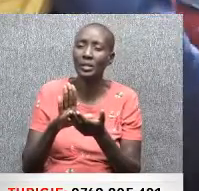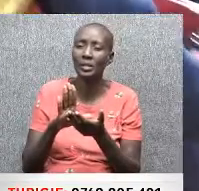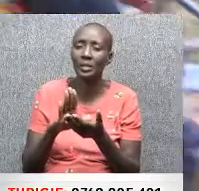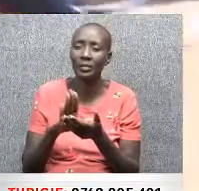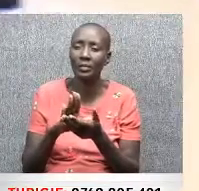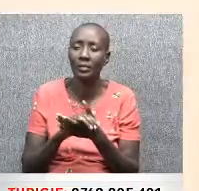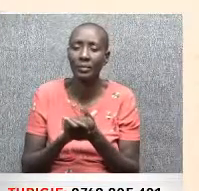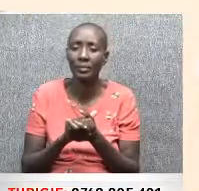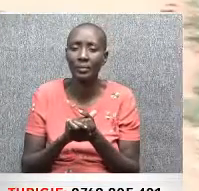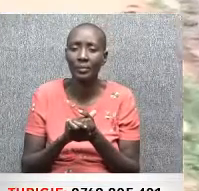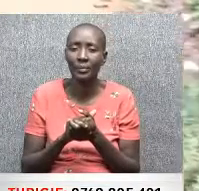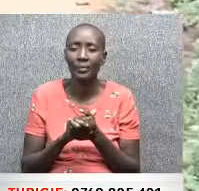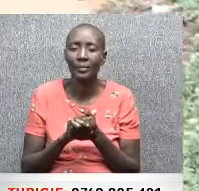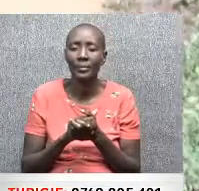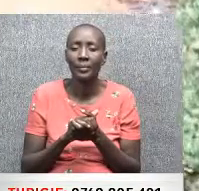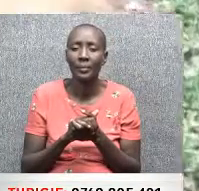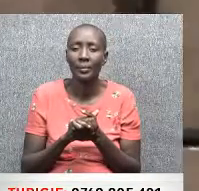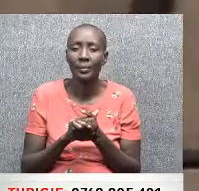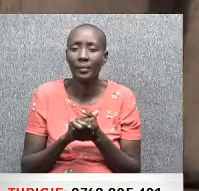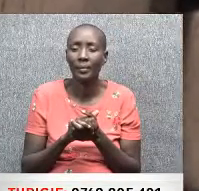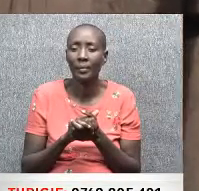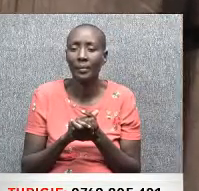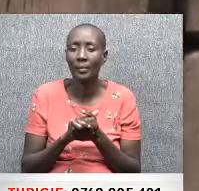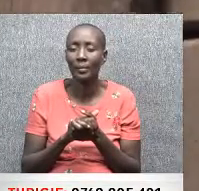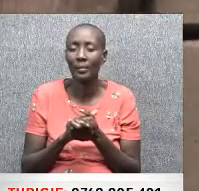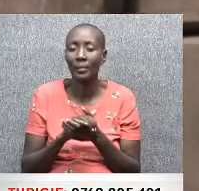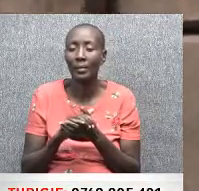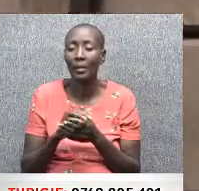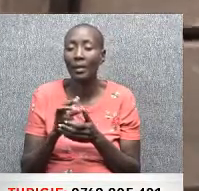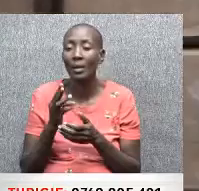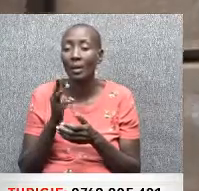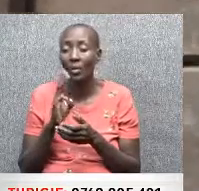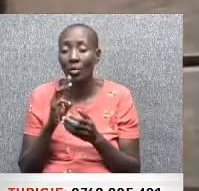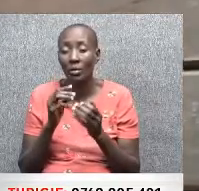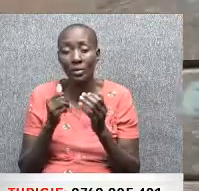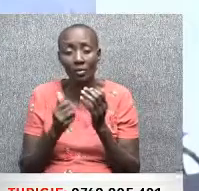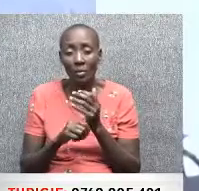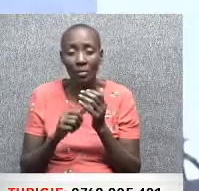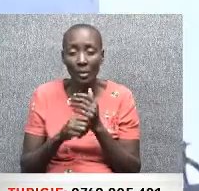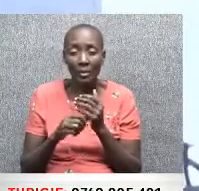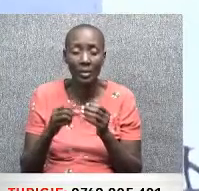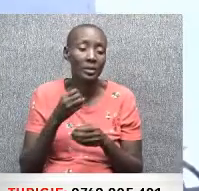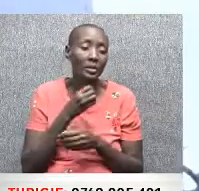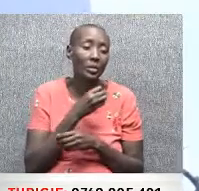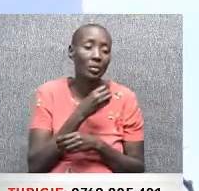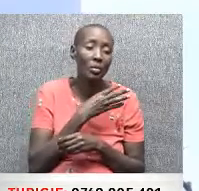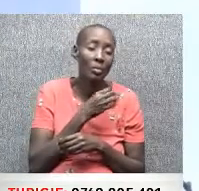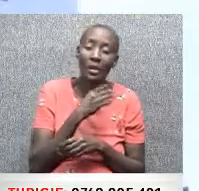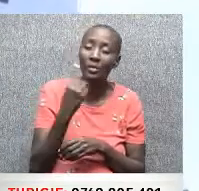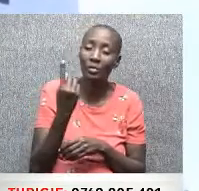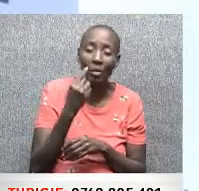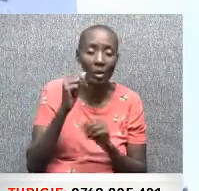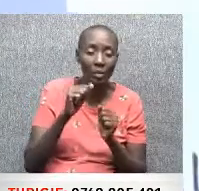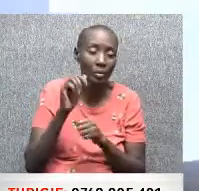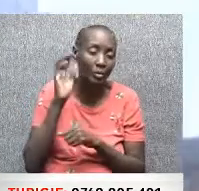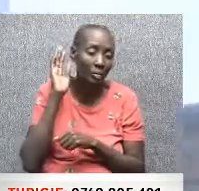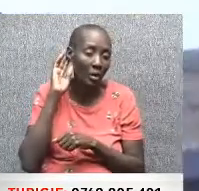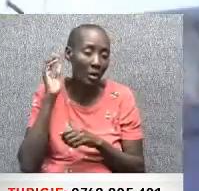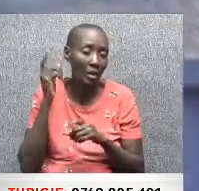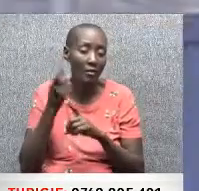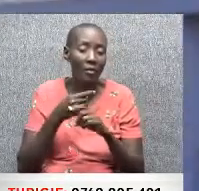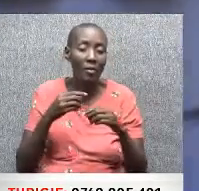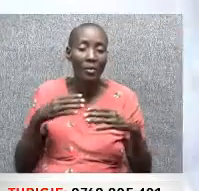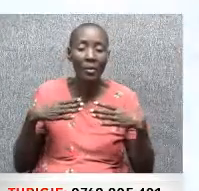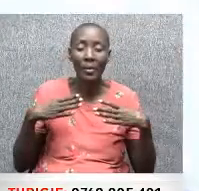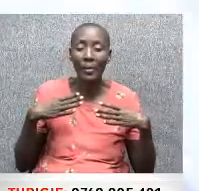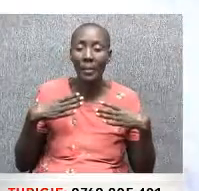Anga. Uhaba wa maji ndio kilio kinachosikika vinywani mwa wengi katika kijiji hicho, na ili kubaini ukweli wa